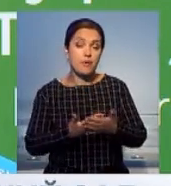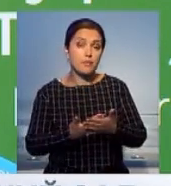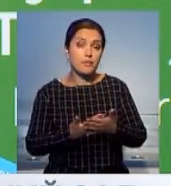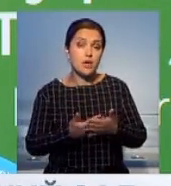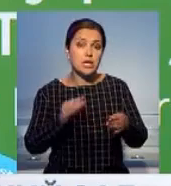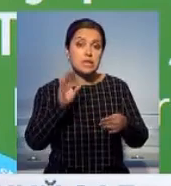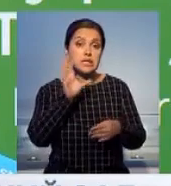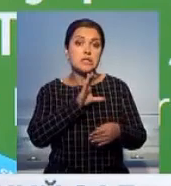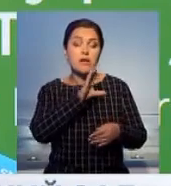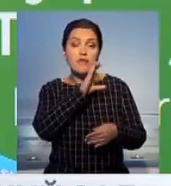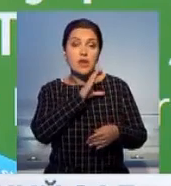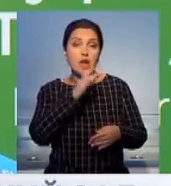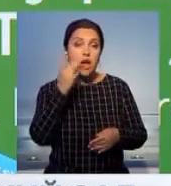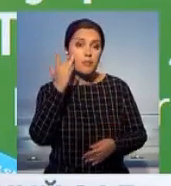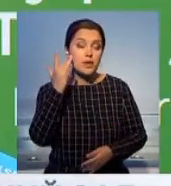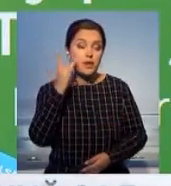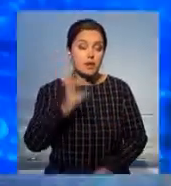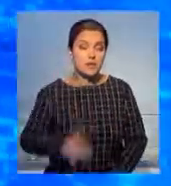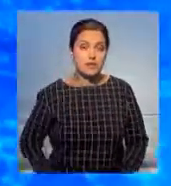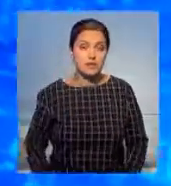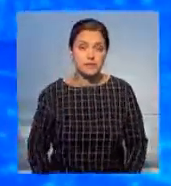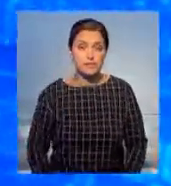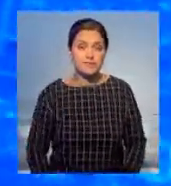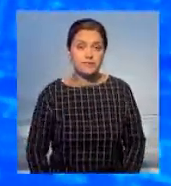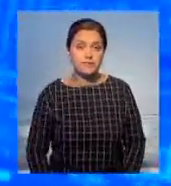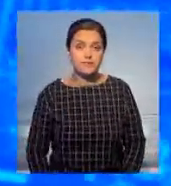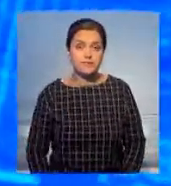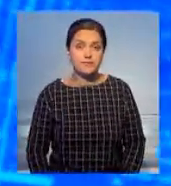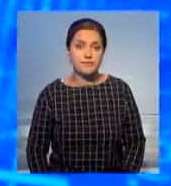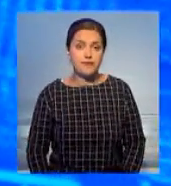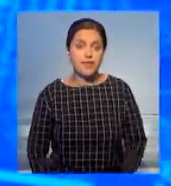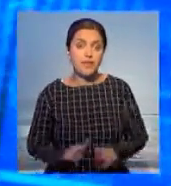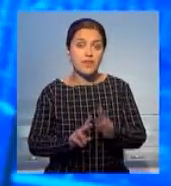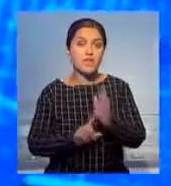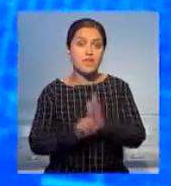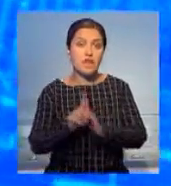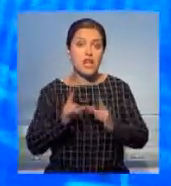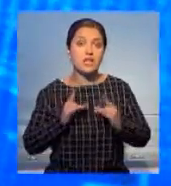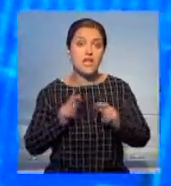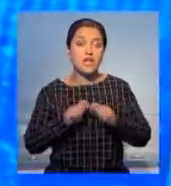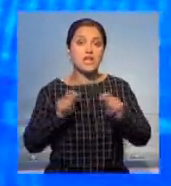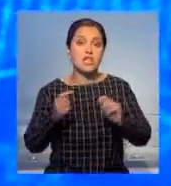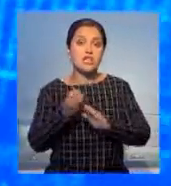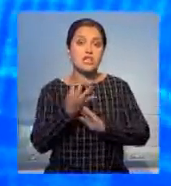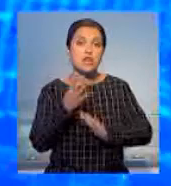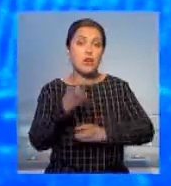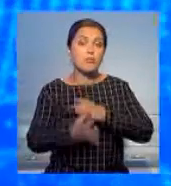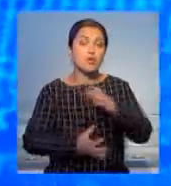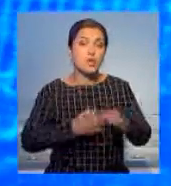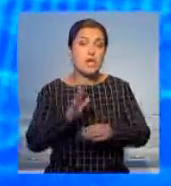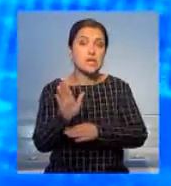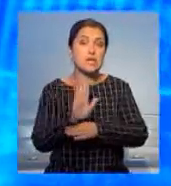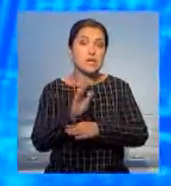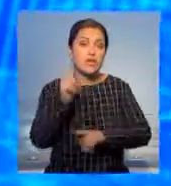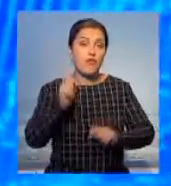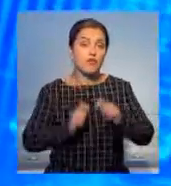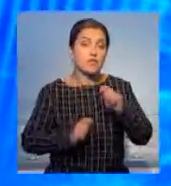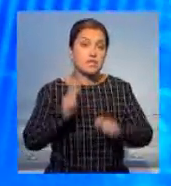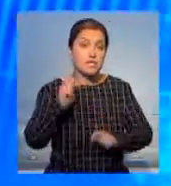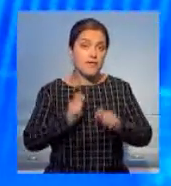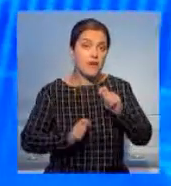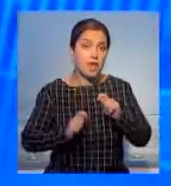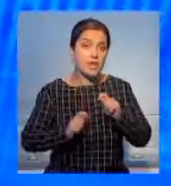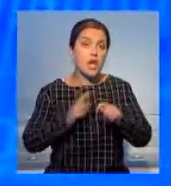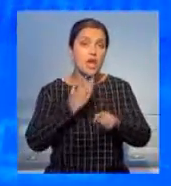экспозицию североамериканской прерии. В Астане началось торжественное открытие 14-го международного кинофестиваля «Евразия».